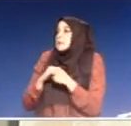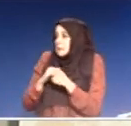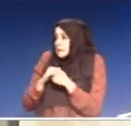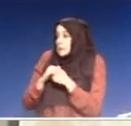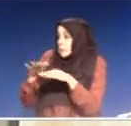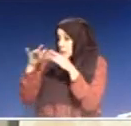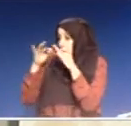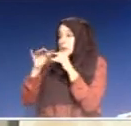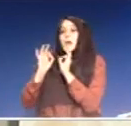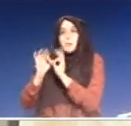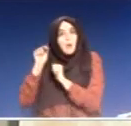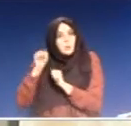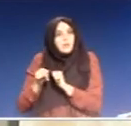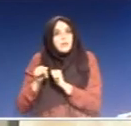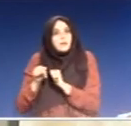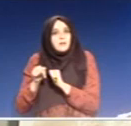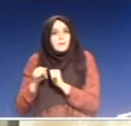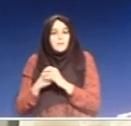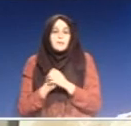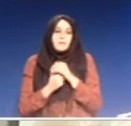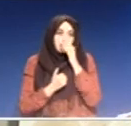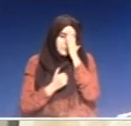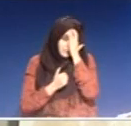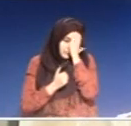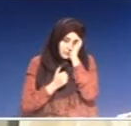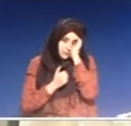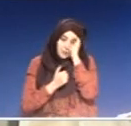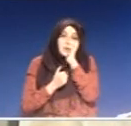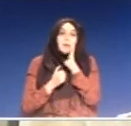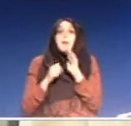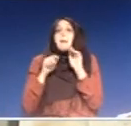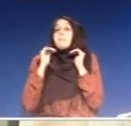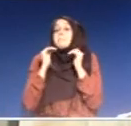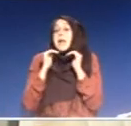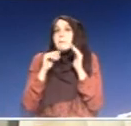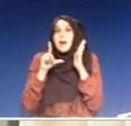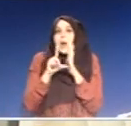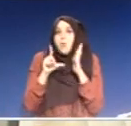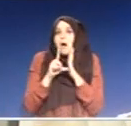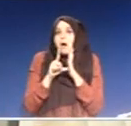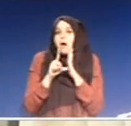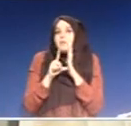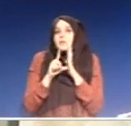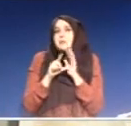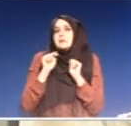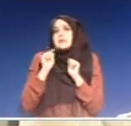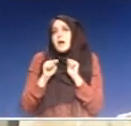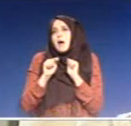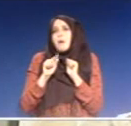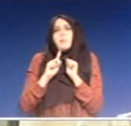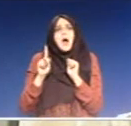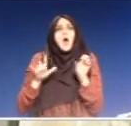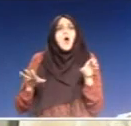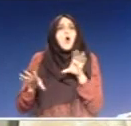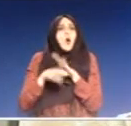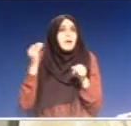أن القوانين الموضوعية التي قننها الإنسان راجعة إلى هذا